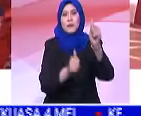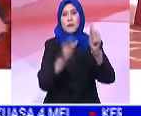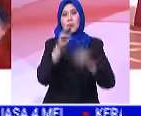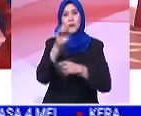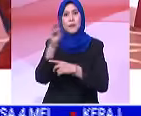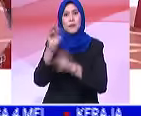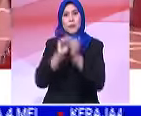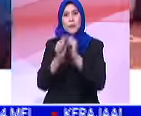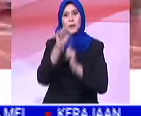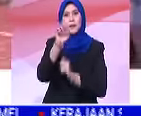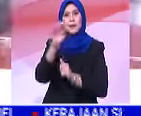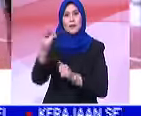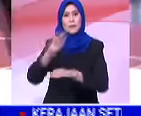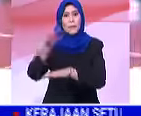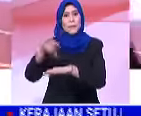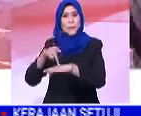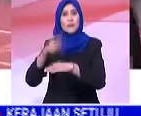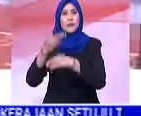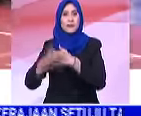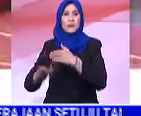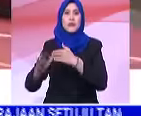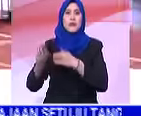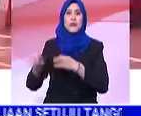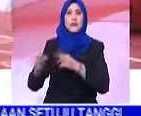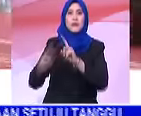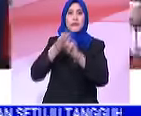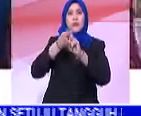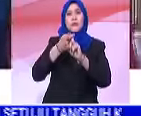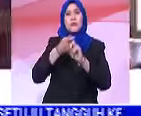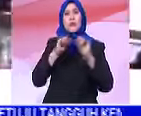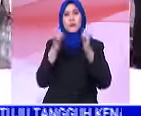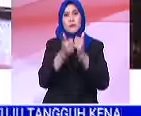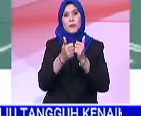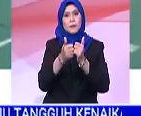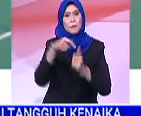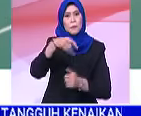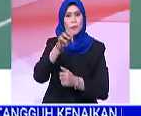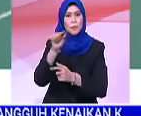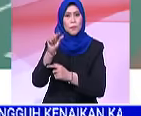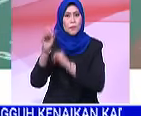Sukan SEA 2019 Filipina selepas Persatuan Petang Malaysia digantung oleh Persekutuan Petang